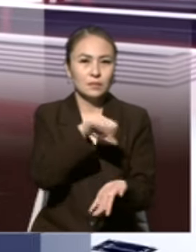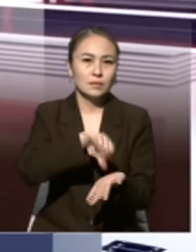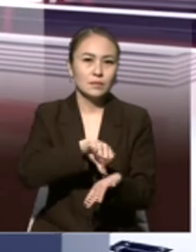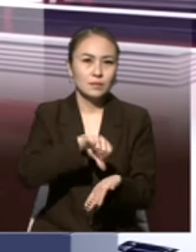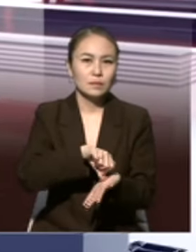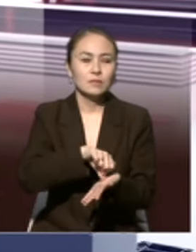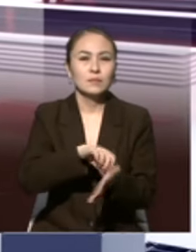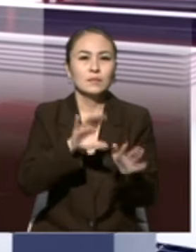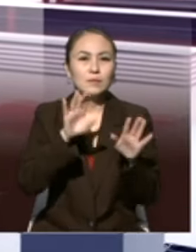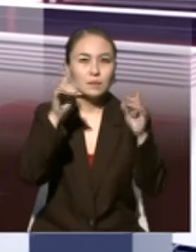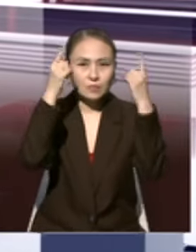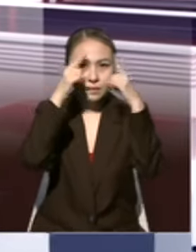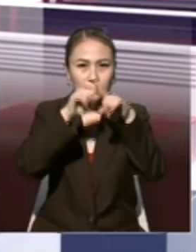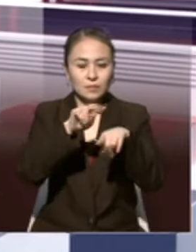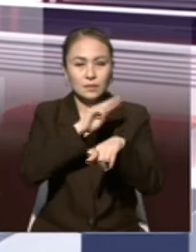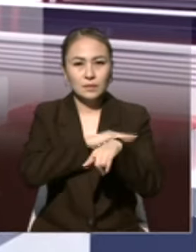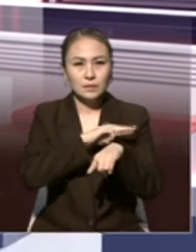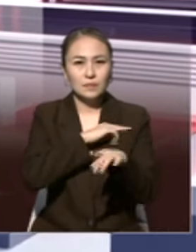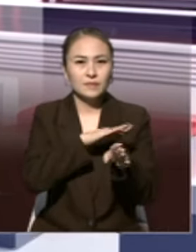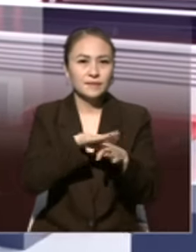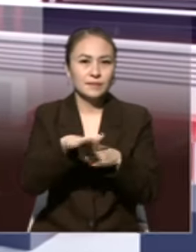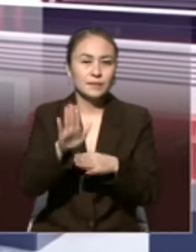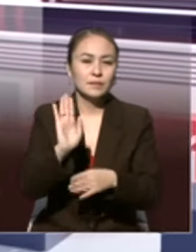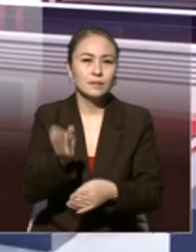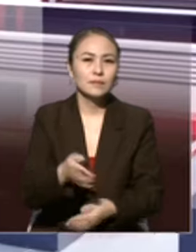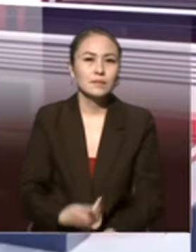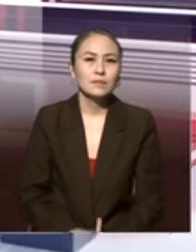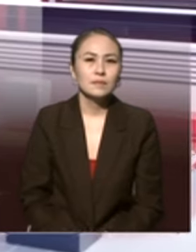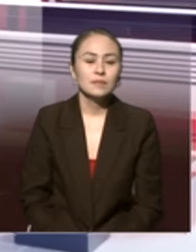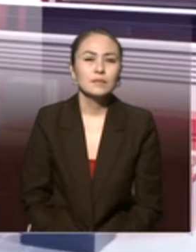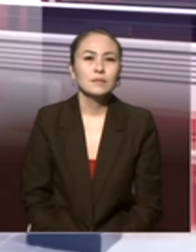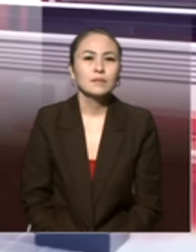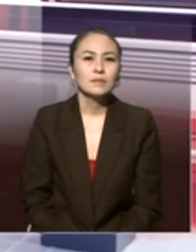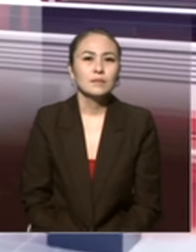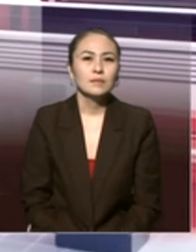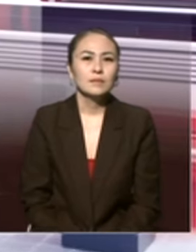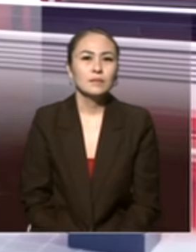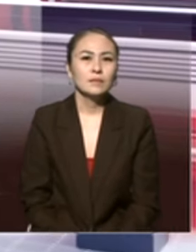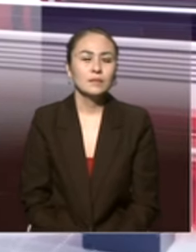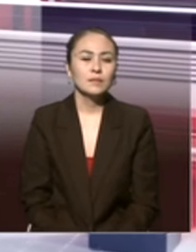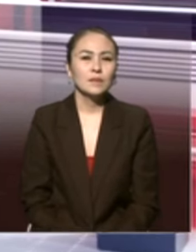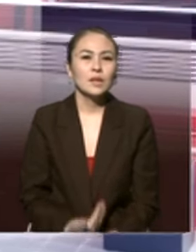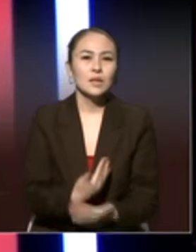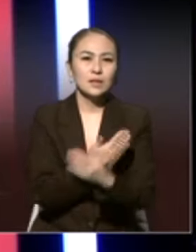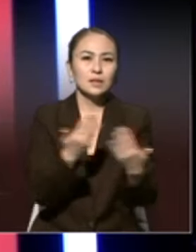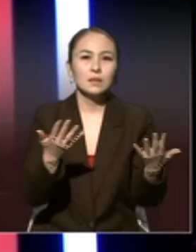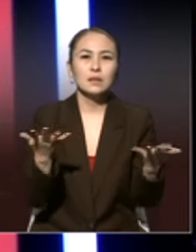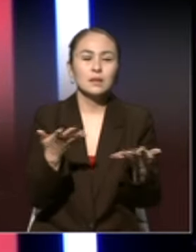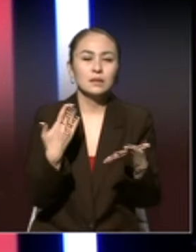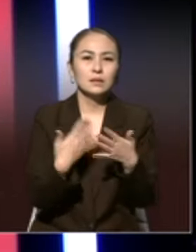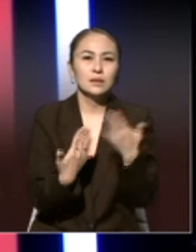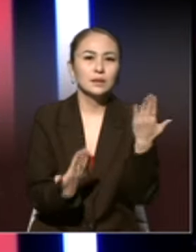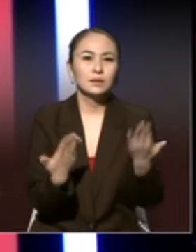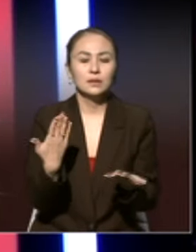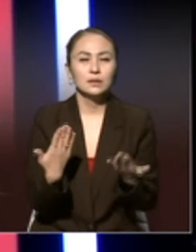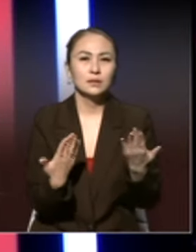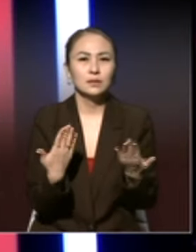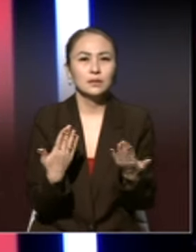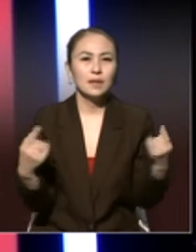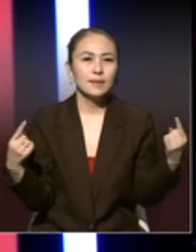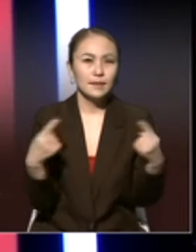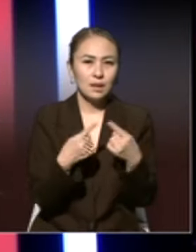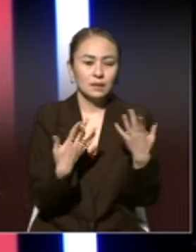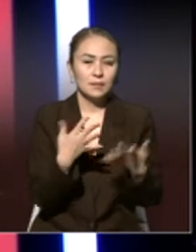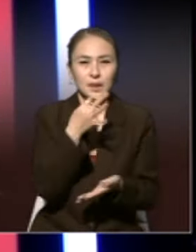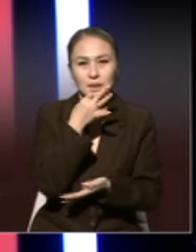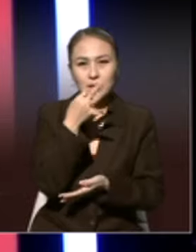құралдарды және техникалық жұмылдыру жұмыстарын белсенді қажылап жүрміз. Түсінікті. А сіздерде сонда қалай, егер де сіздерге нақты